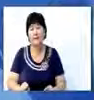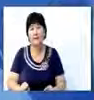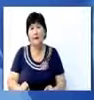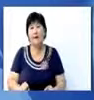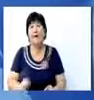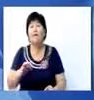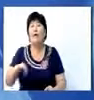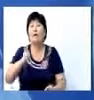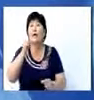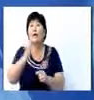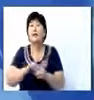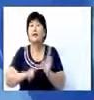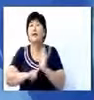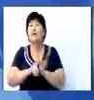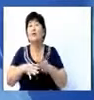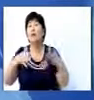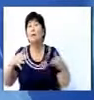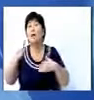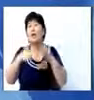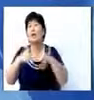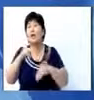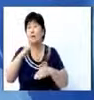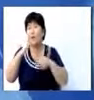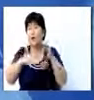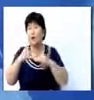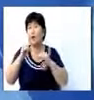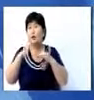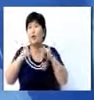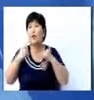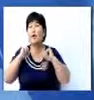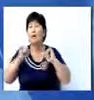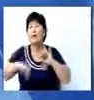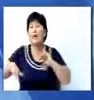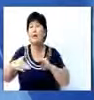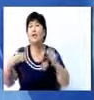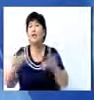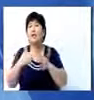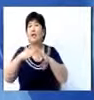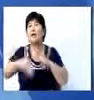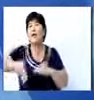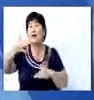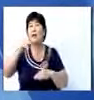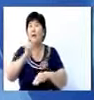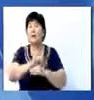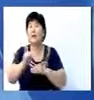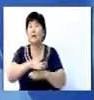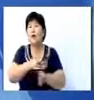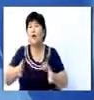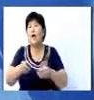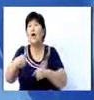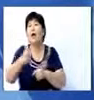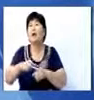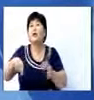в областном центре ведутся масштабные строительные работы строится стройплощадке многоэтажные дома ремонтируются дороги аким города лично